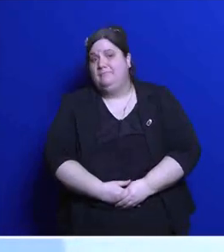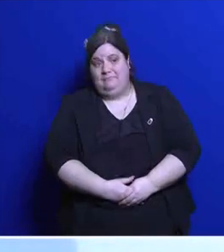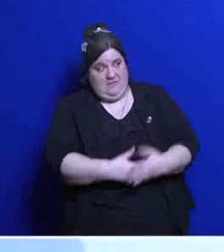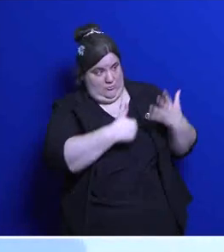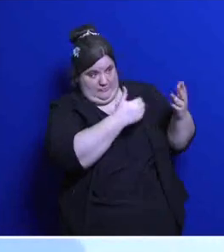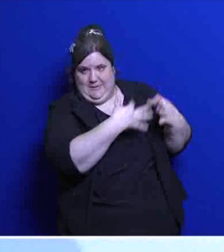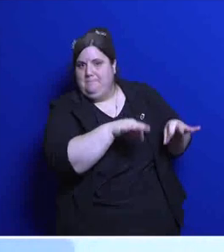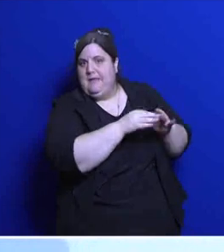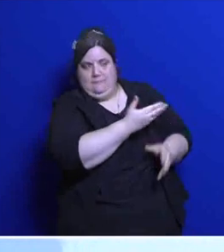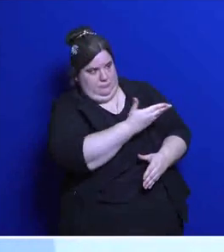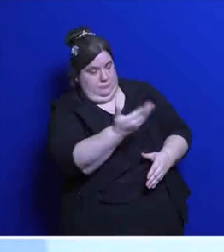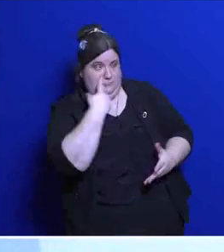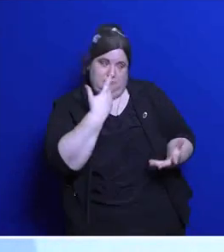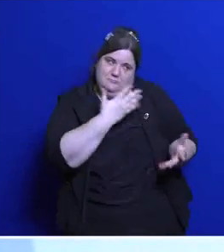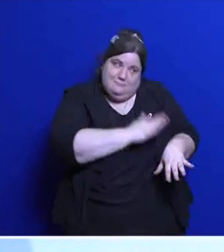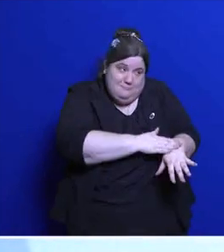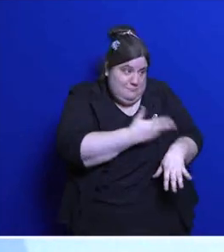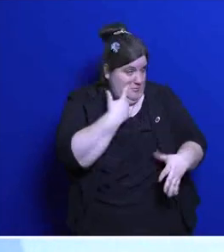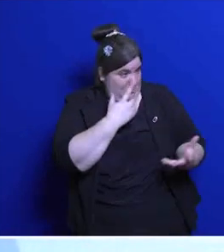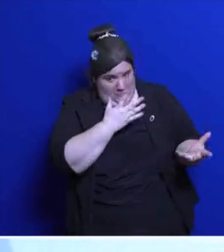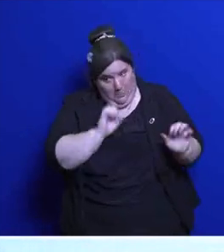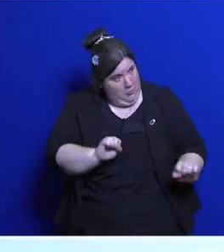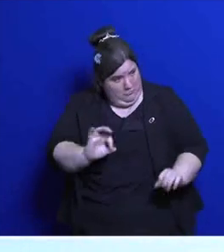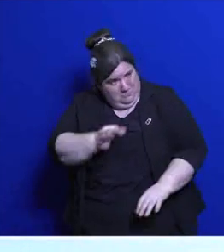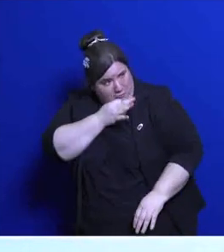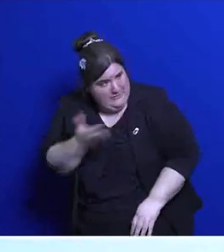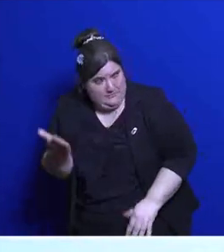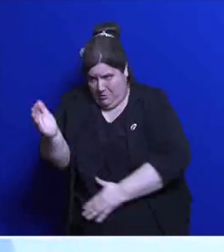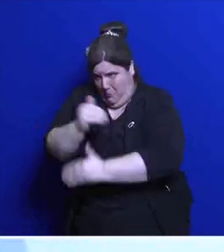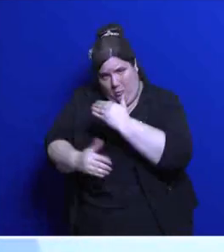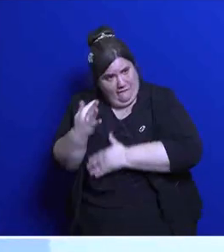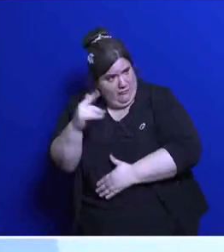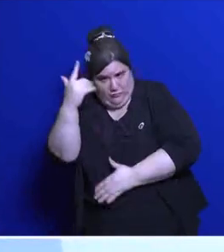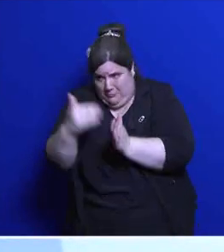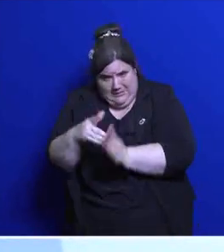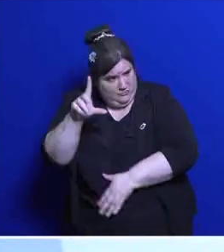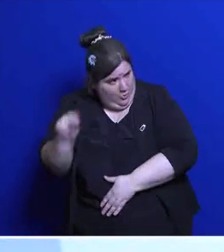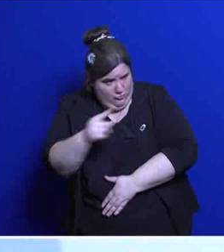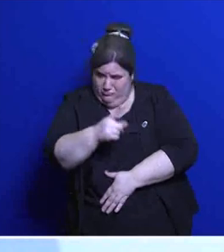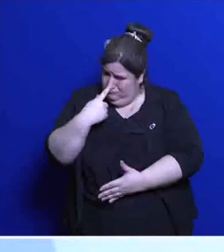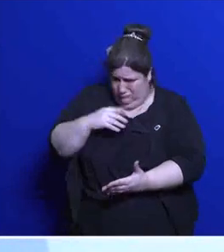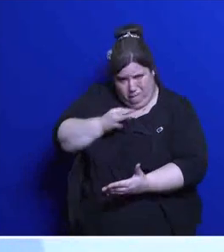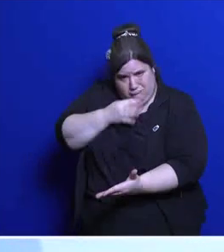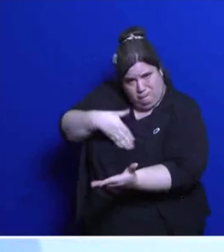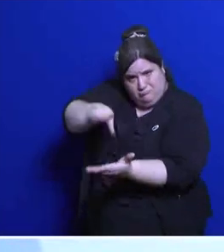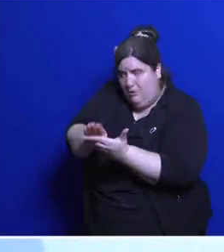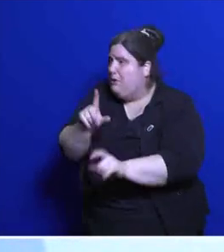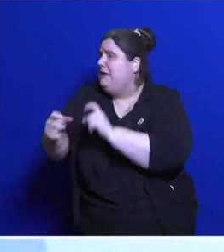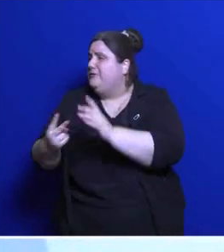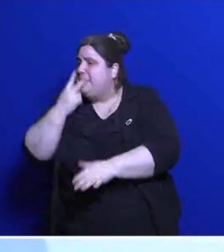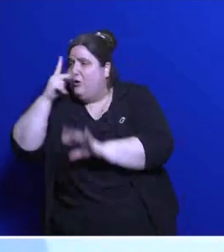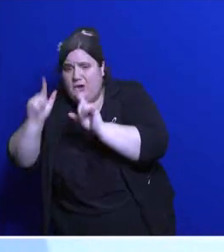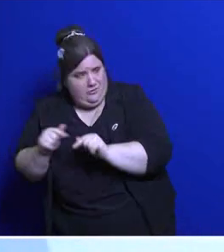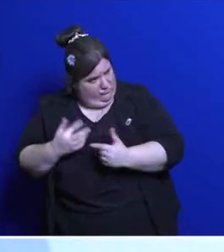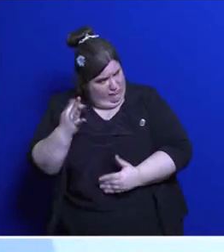concernés, saisissez-vous de cette opportunité, faites confiance à nos talents, choisissez la France, c'est un choix